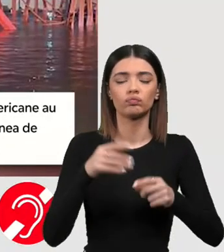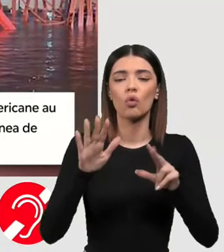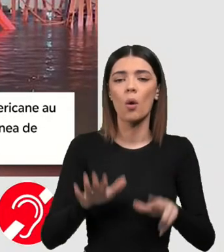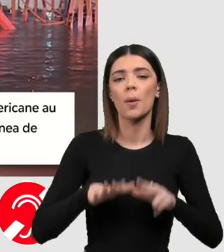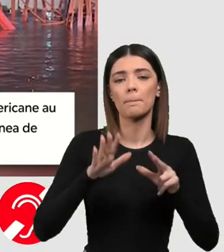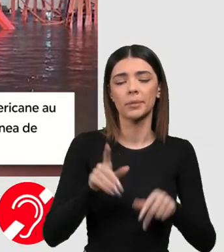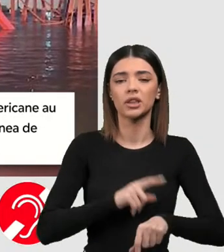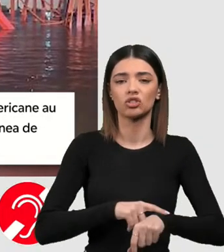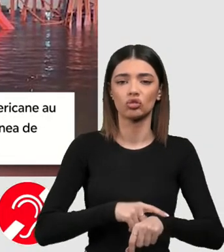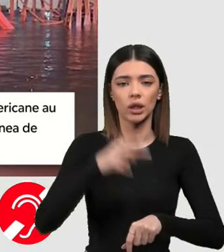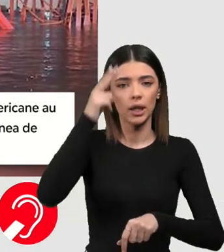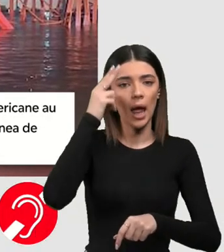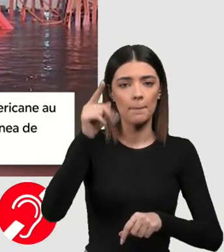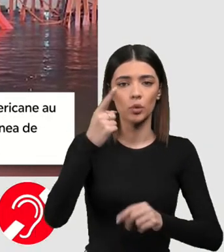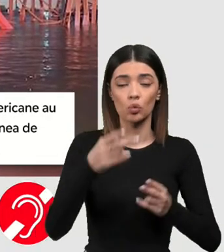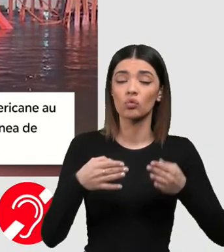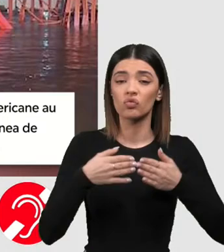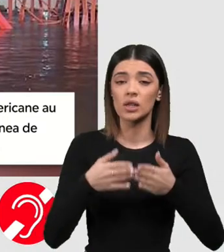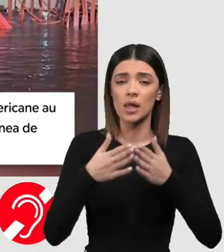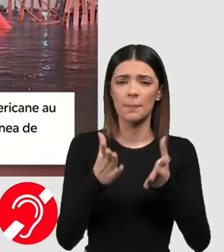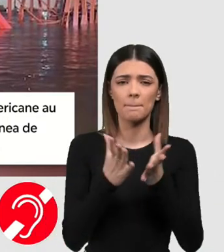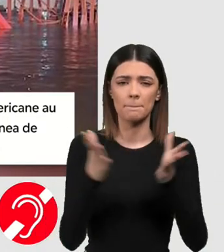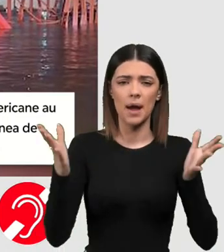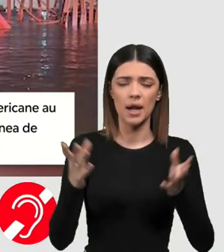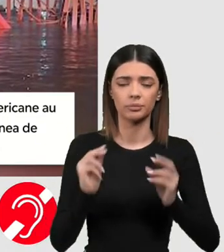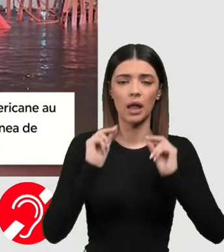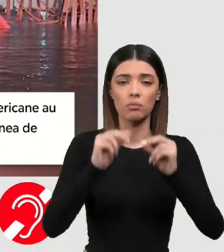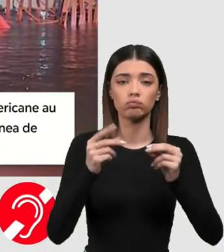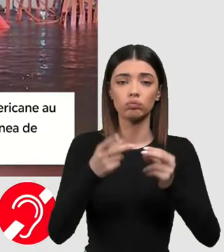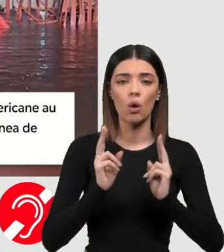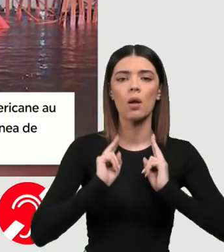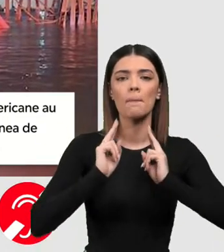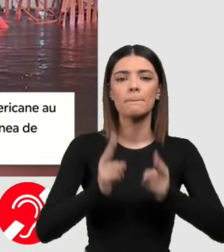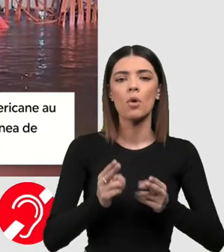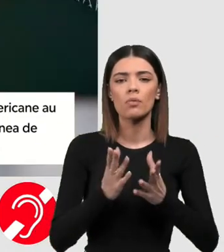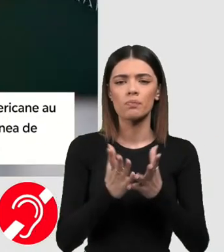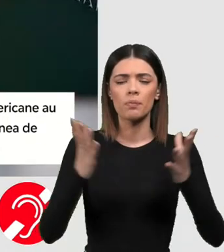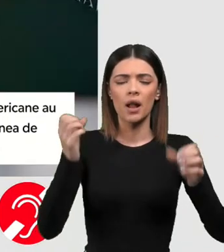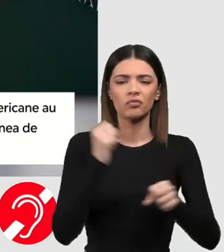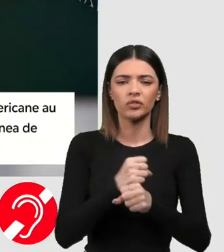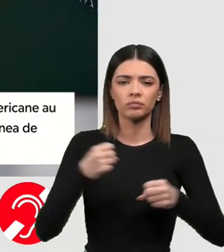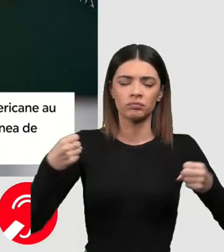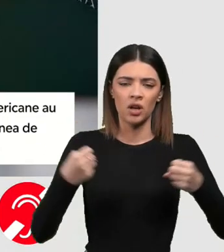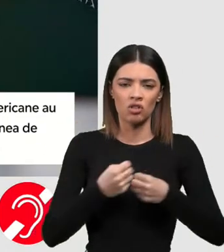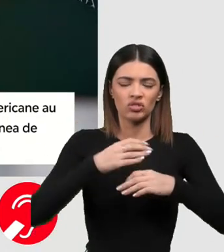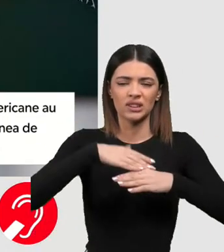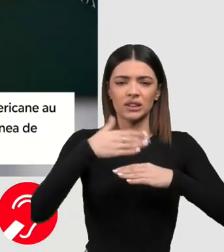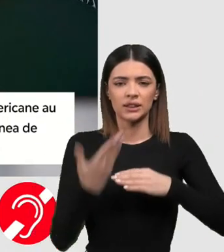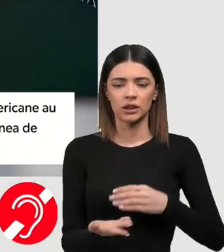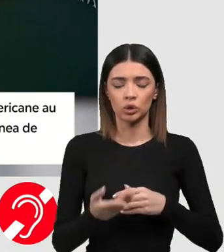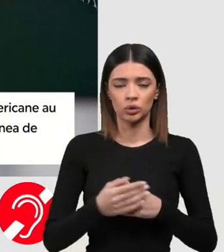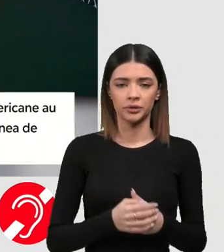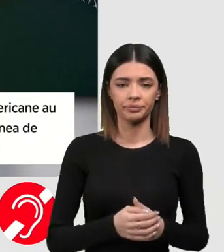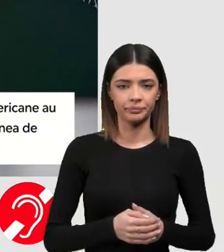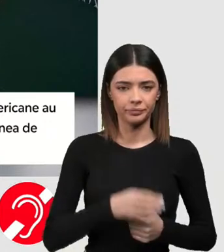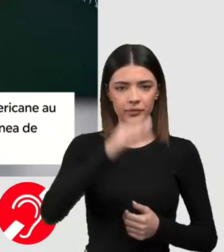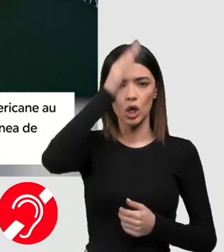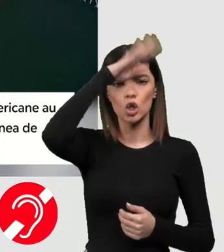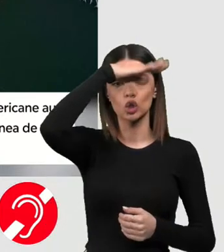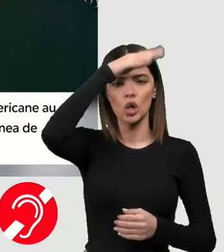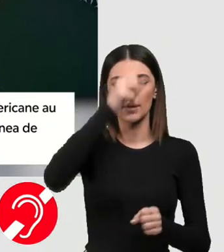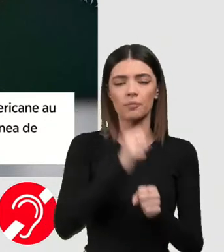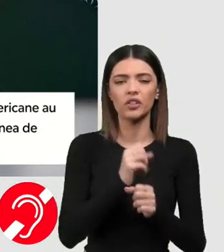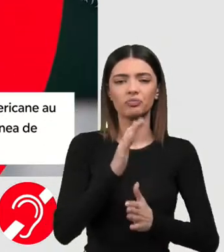de salvare după 18 ore. Îți aduc aminte că un vapor de mari dimensiuni a intrat marți într-un pod uriaș, provocând prăbușirea acestuia.